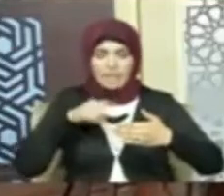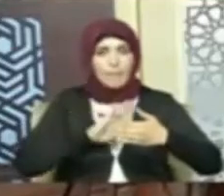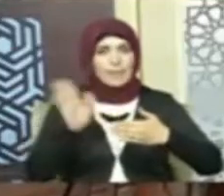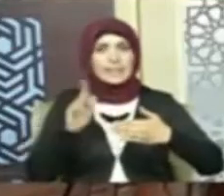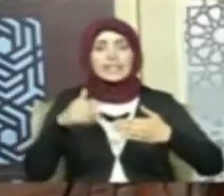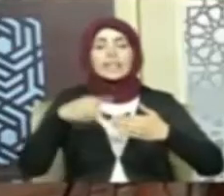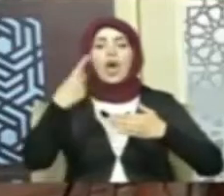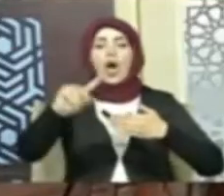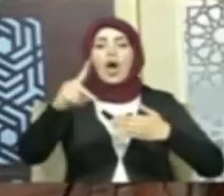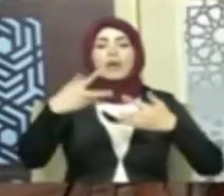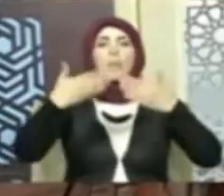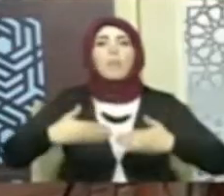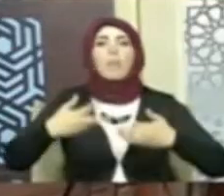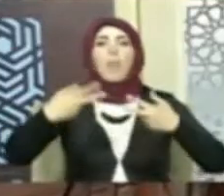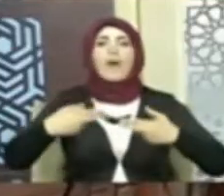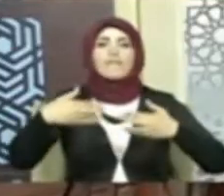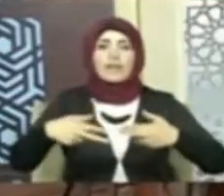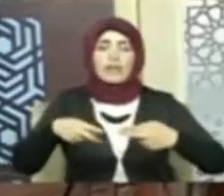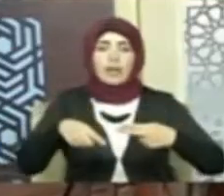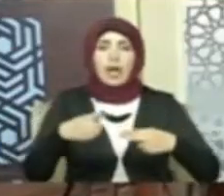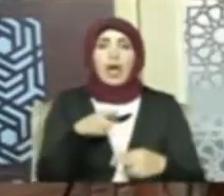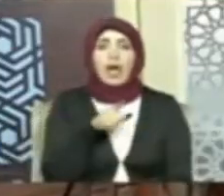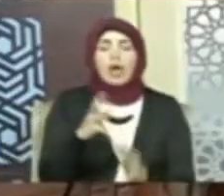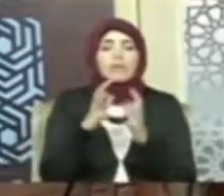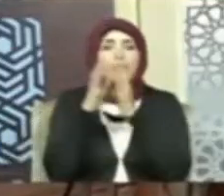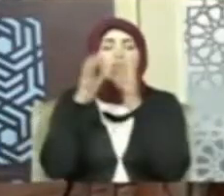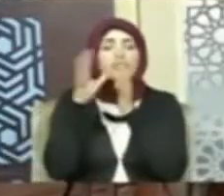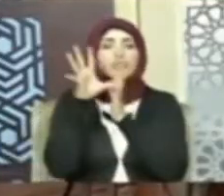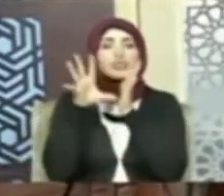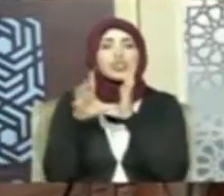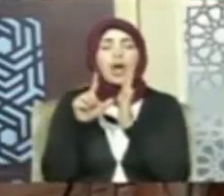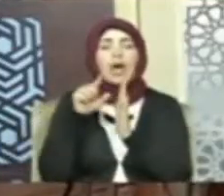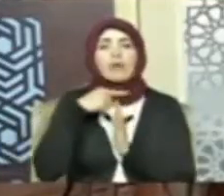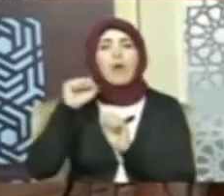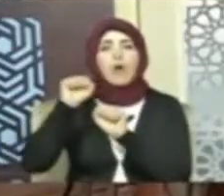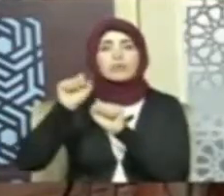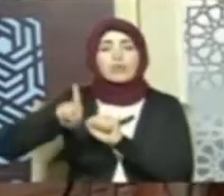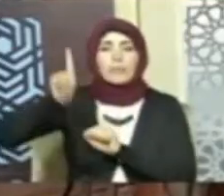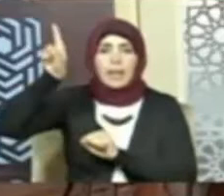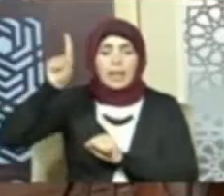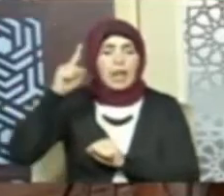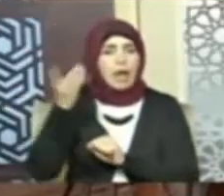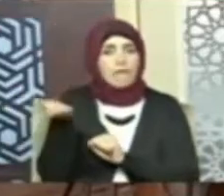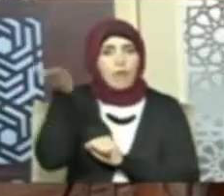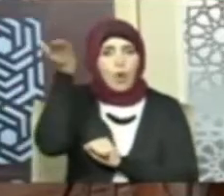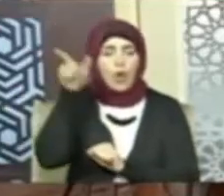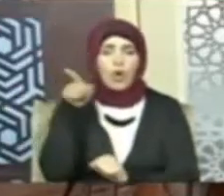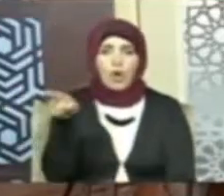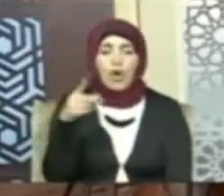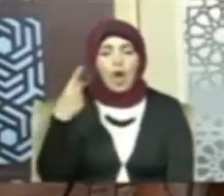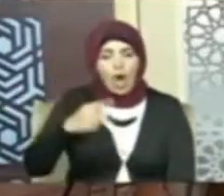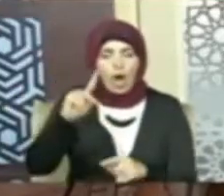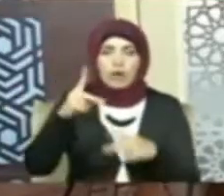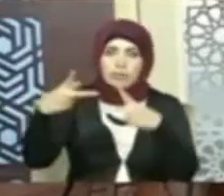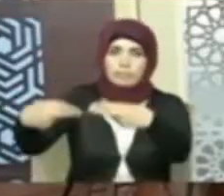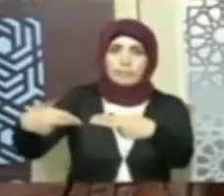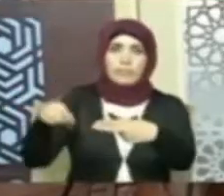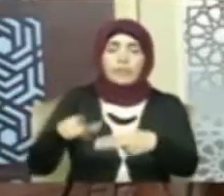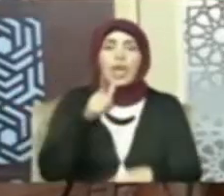تعظيم شعائر الله، قضية تعظيم حرمات الله، حيث يقول الحق